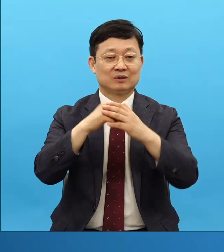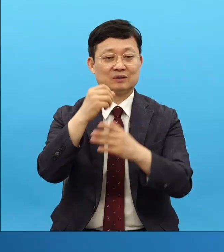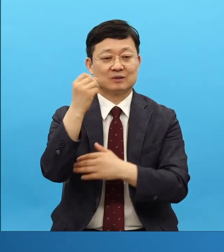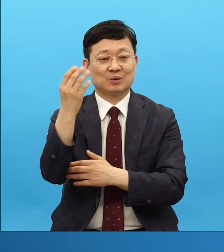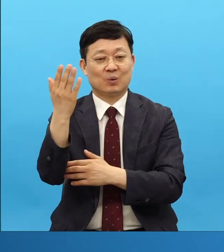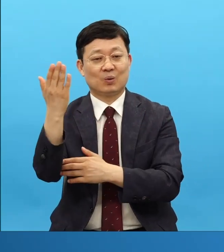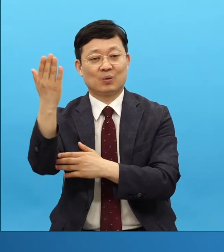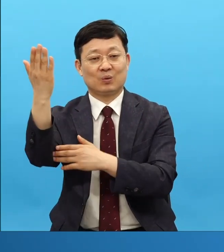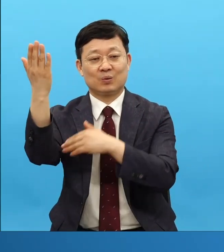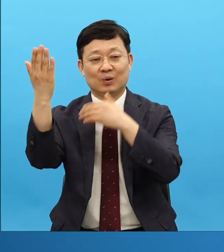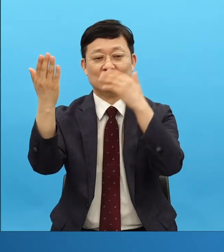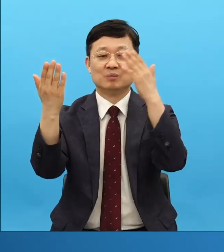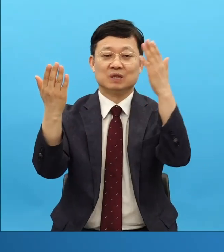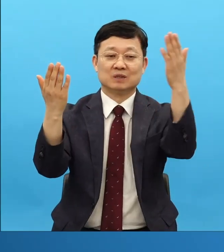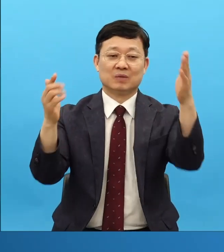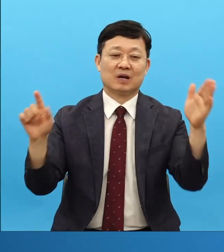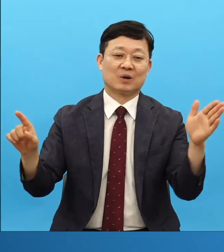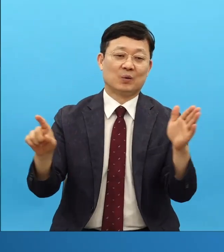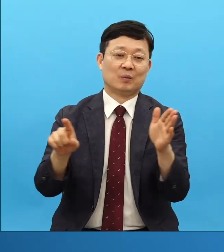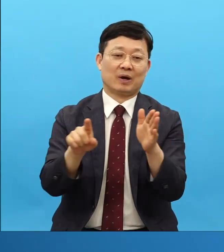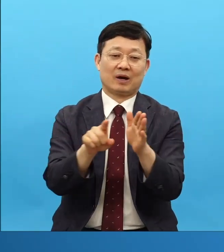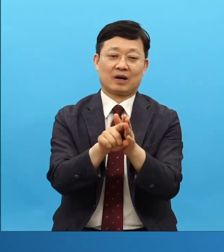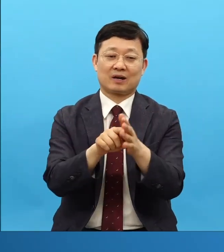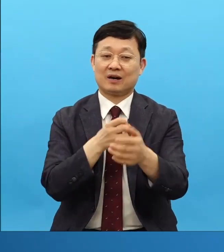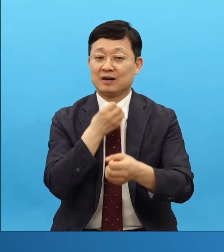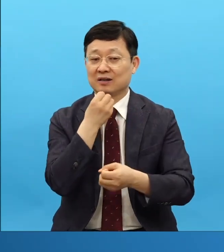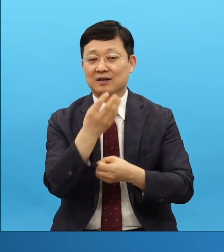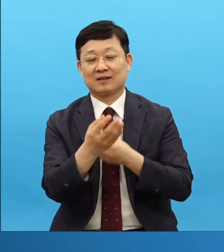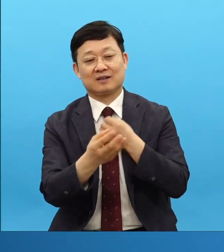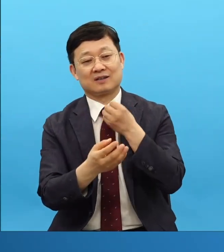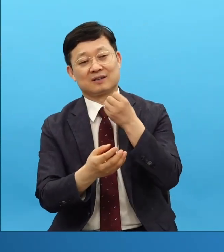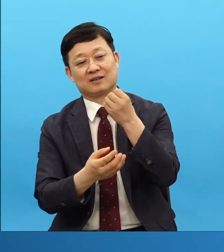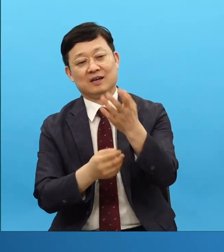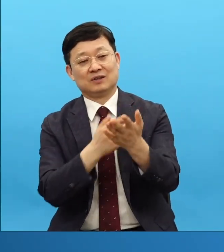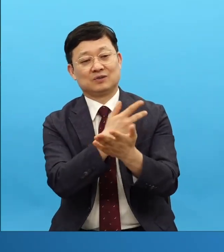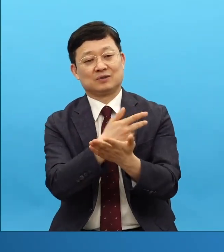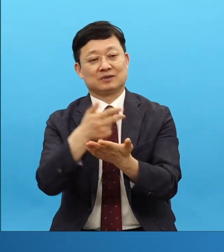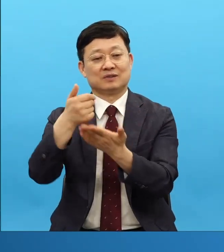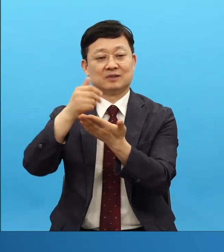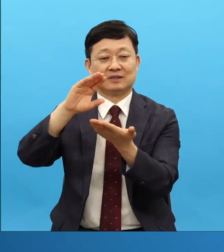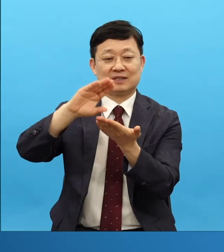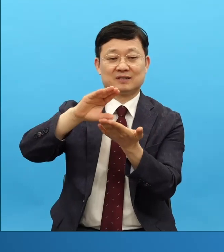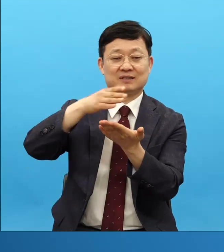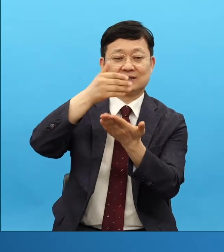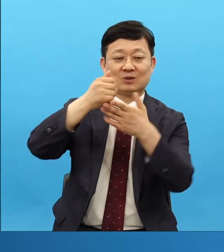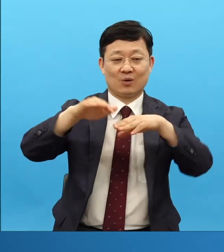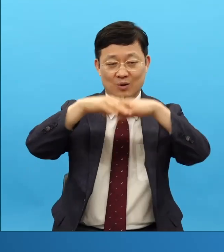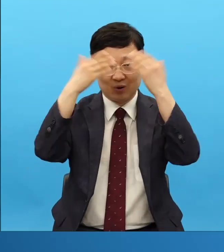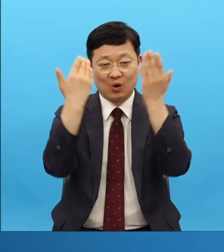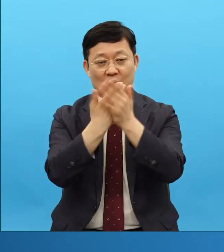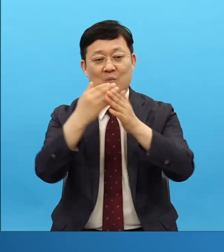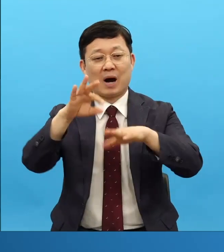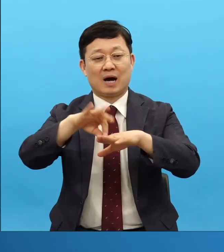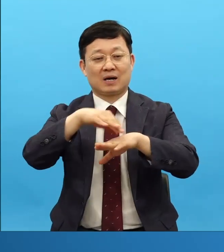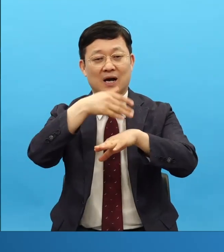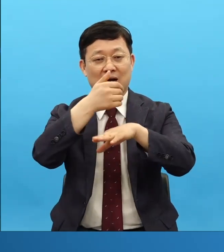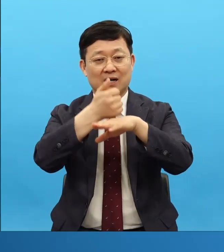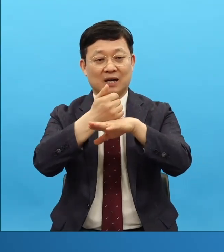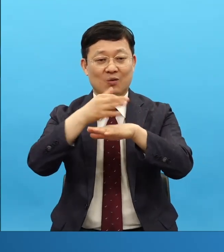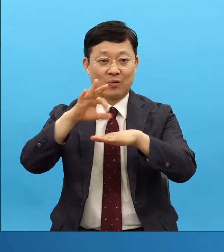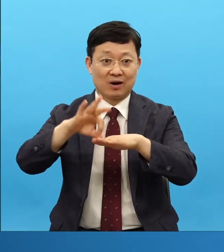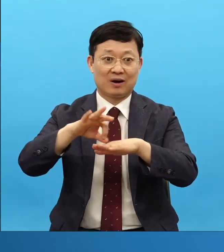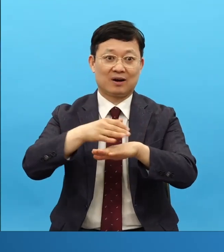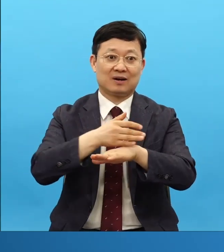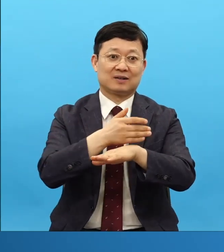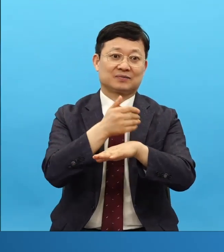손 들고 믿음의 고백하리. 주는 그리스도